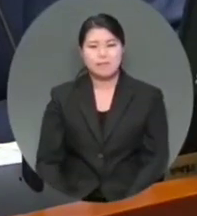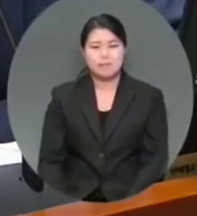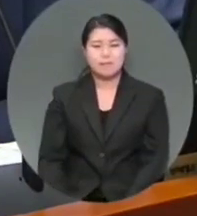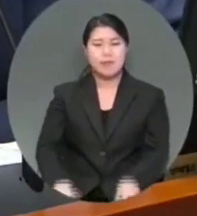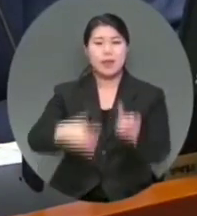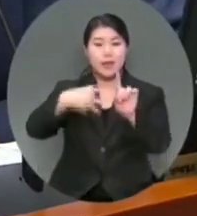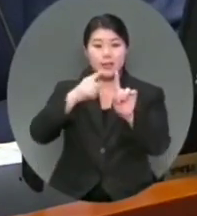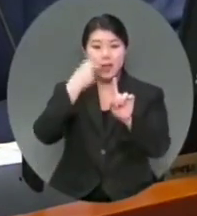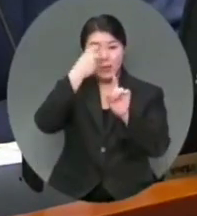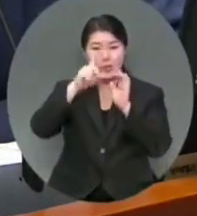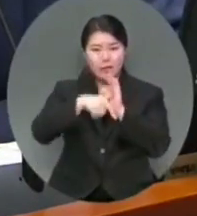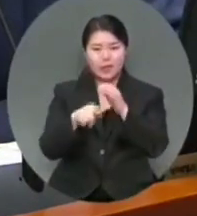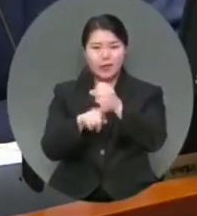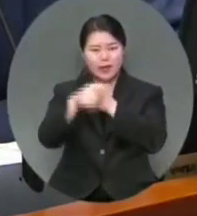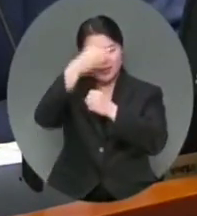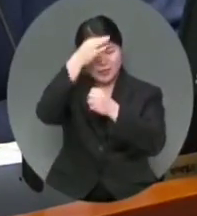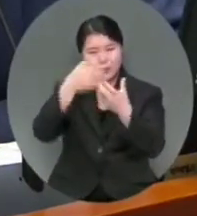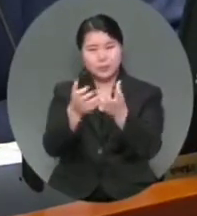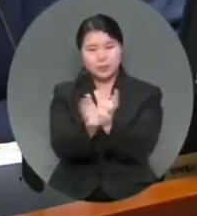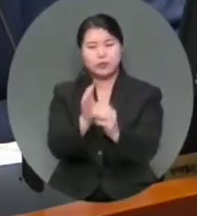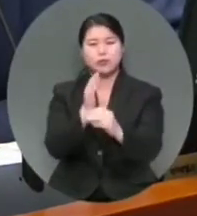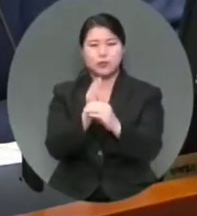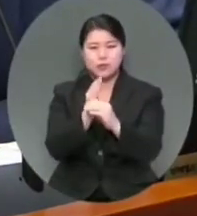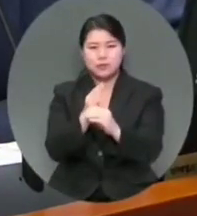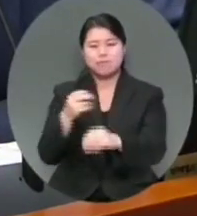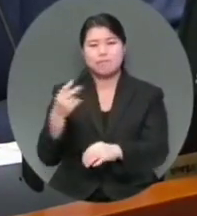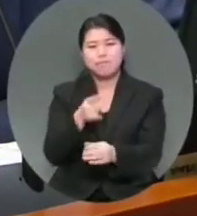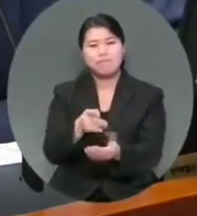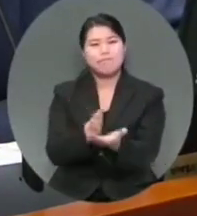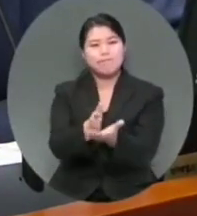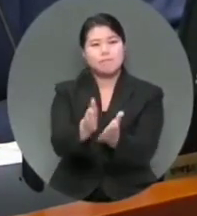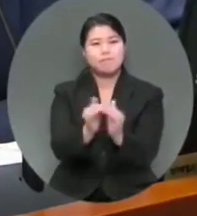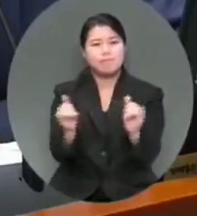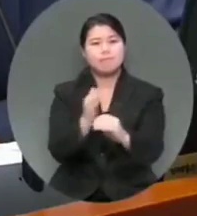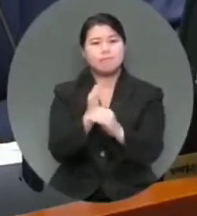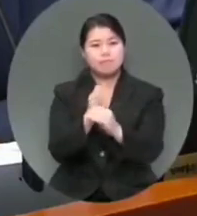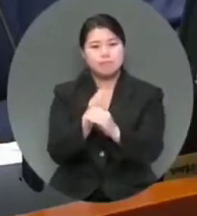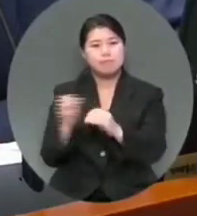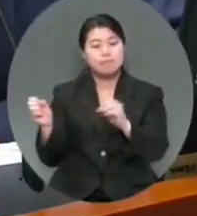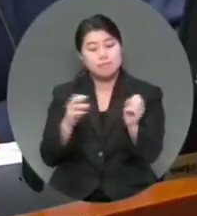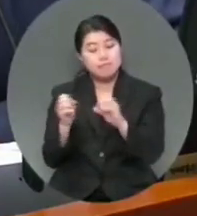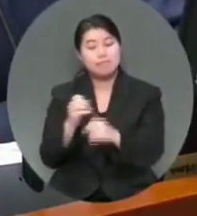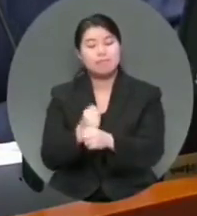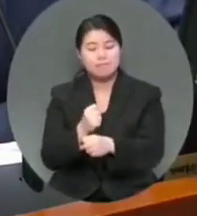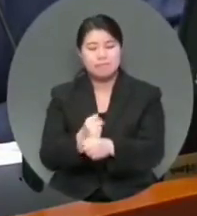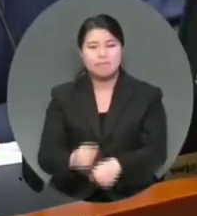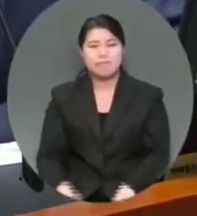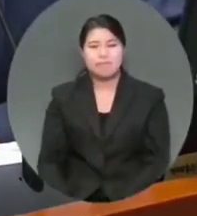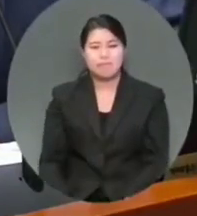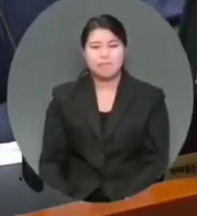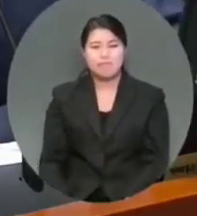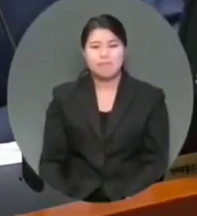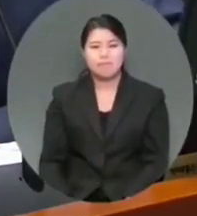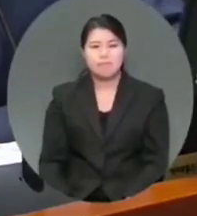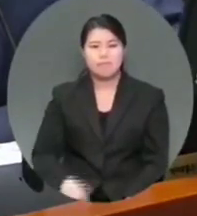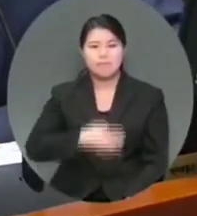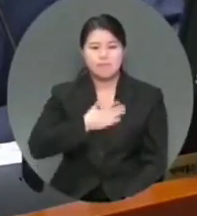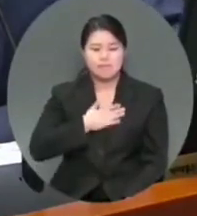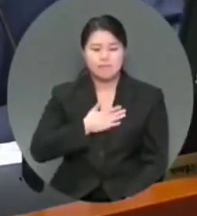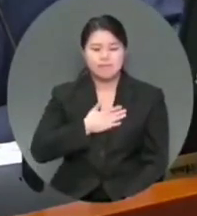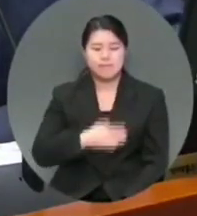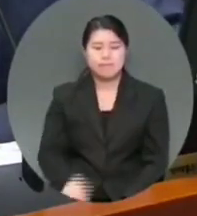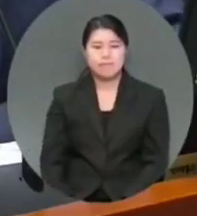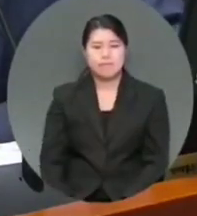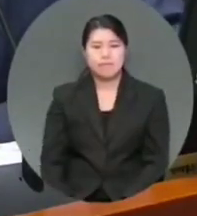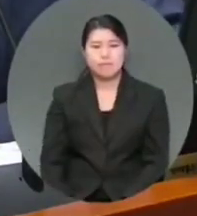1차적인 검토는 과기부가 중심이 되고 또 거기에 전문가들이 중심이 돼서 저희들하고 소통을 하죠. 예, 알겠습니다. 자,